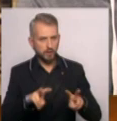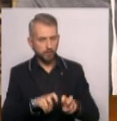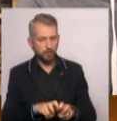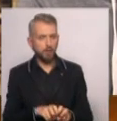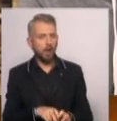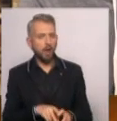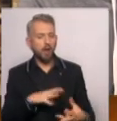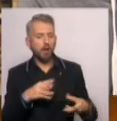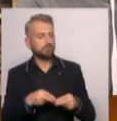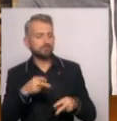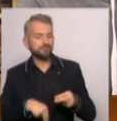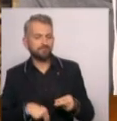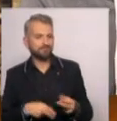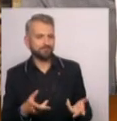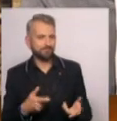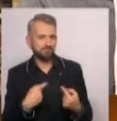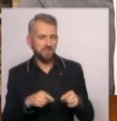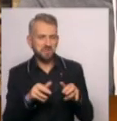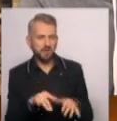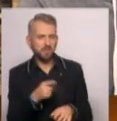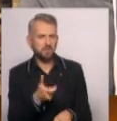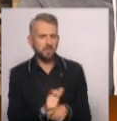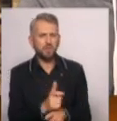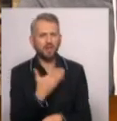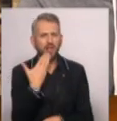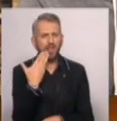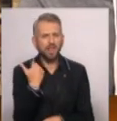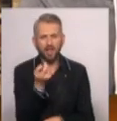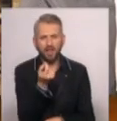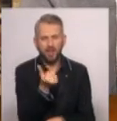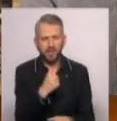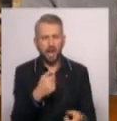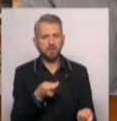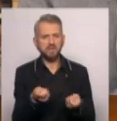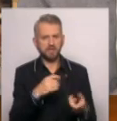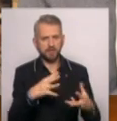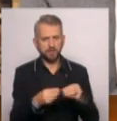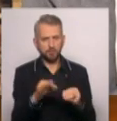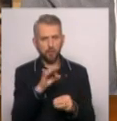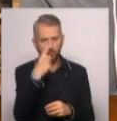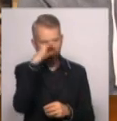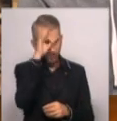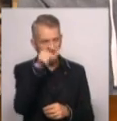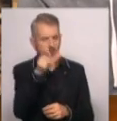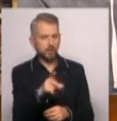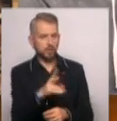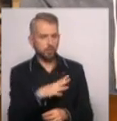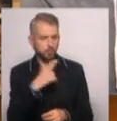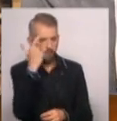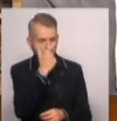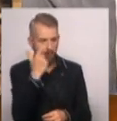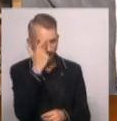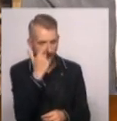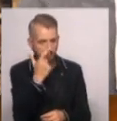воно закінчилось, інша справа. Там дуже легенькі адміністративні висновки були з приводу поліцейського, який в нетверезому стані